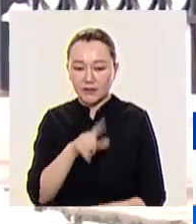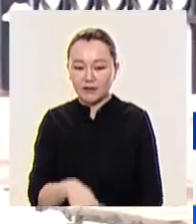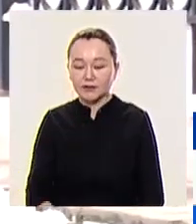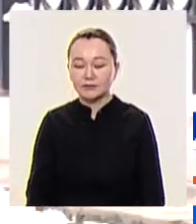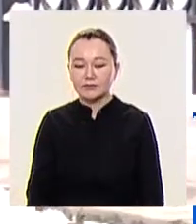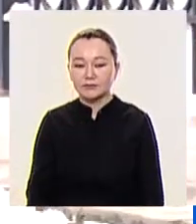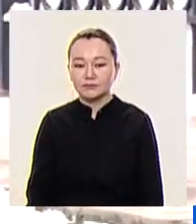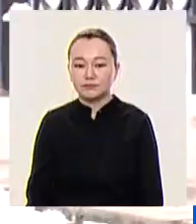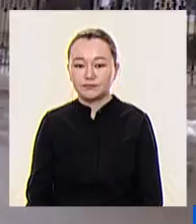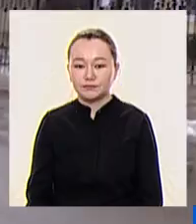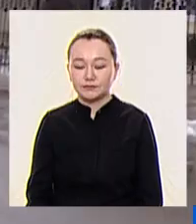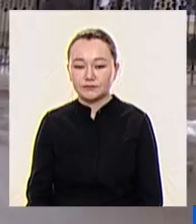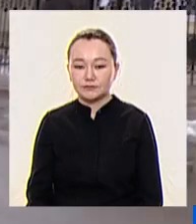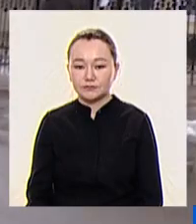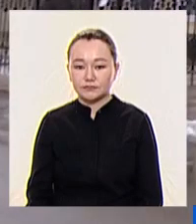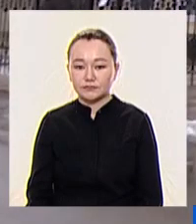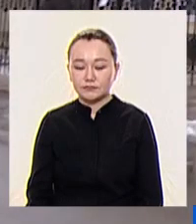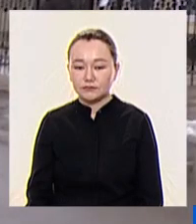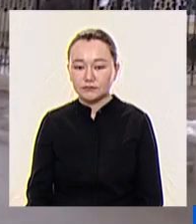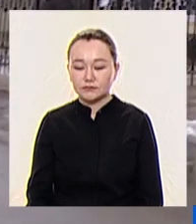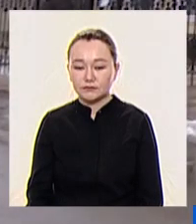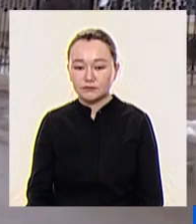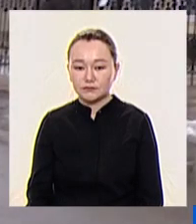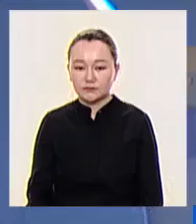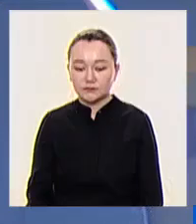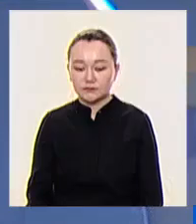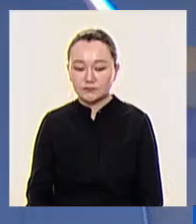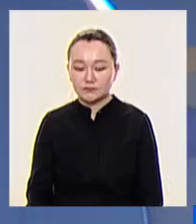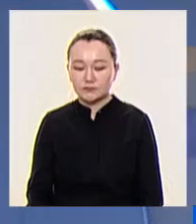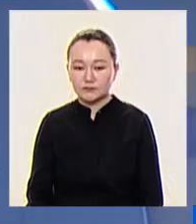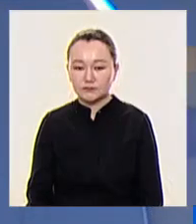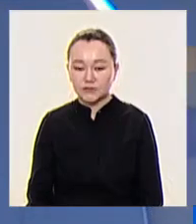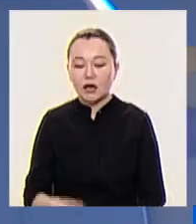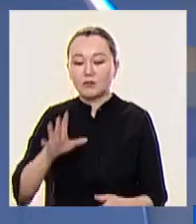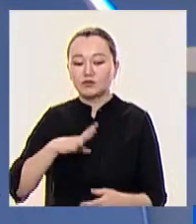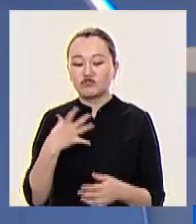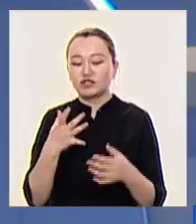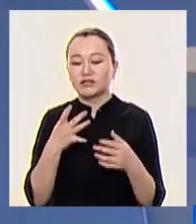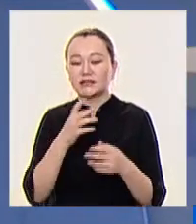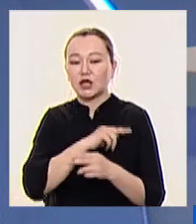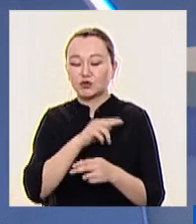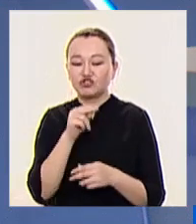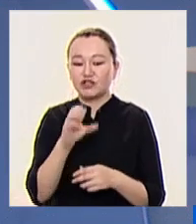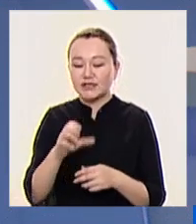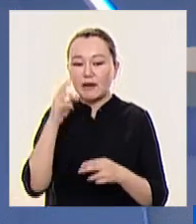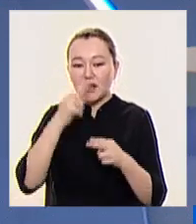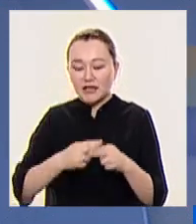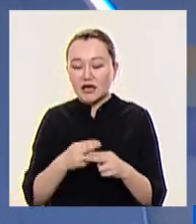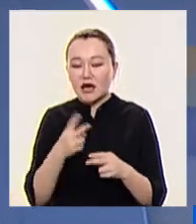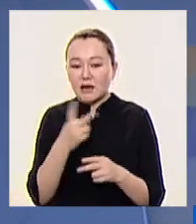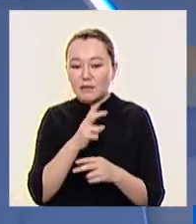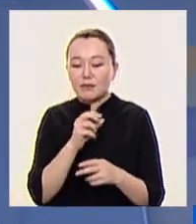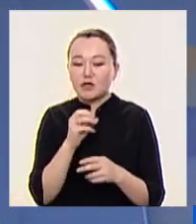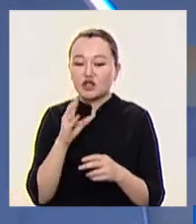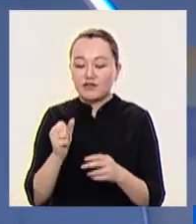Абдуллаев, Жансерик Барумбаев, Информбюро, Туркестанская область. Бывшие сотрудники ЧС, братья Бибаджановы, просят